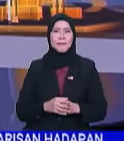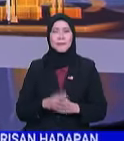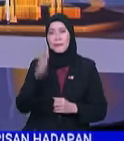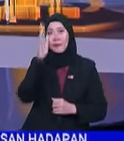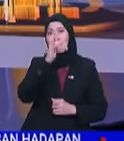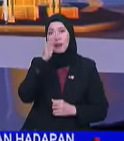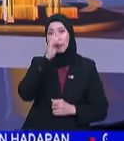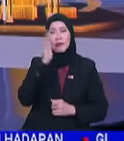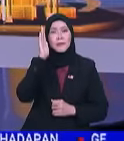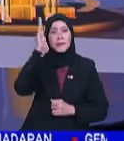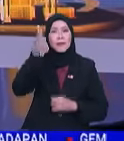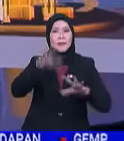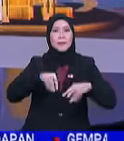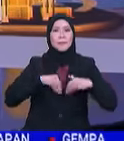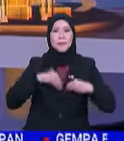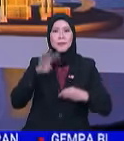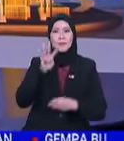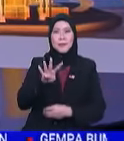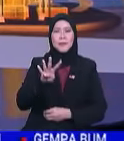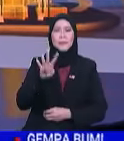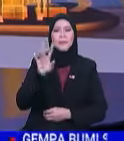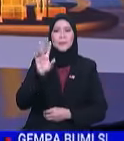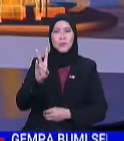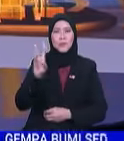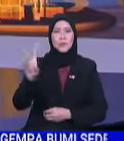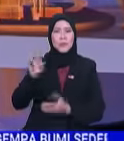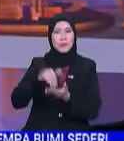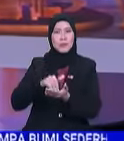Melaka bakal menerima